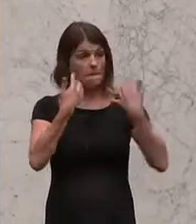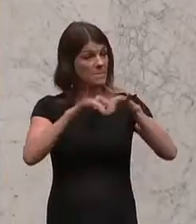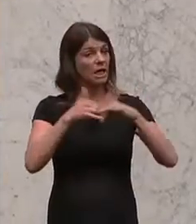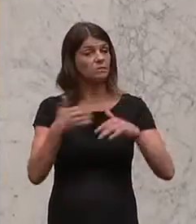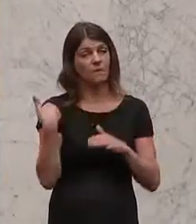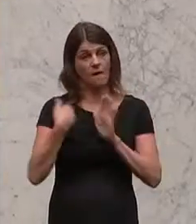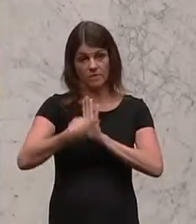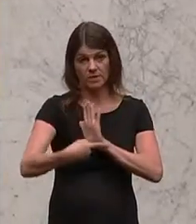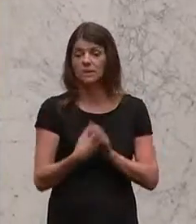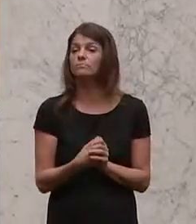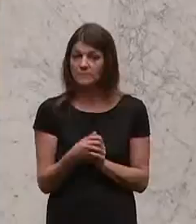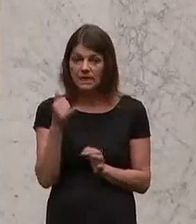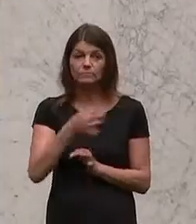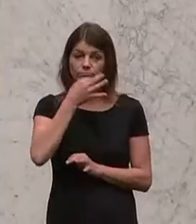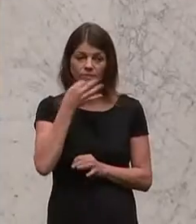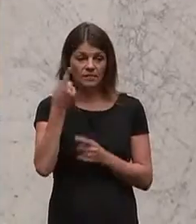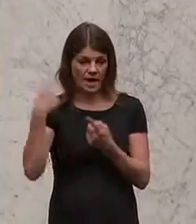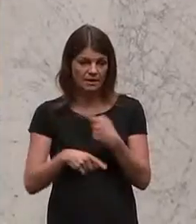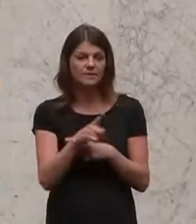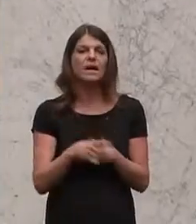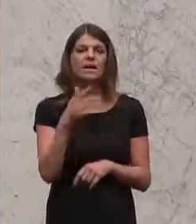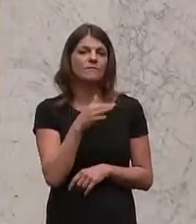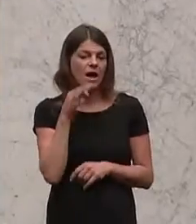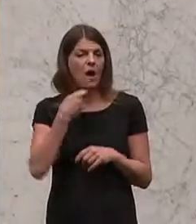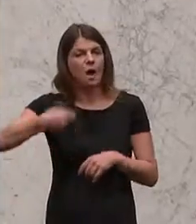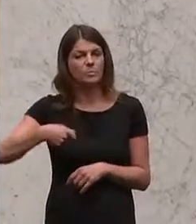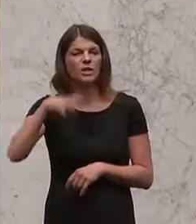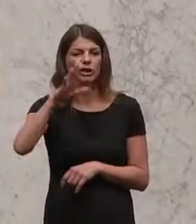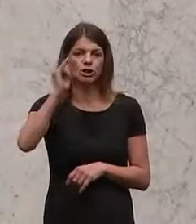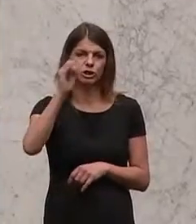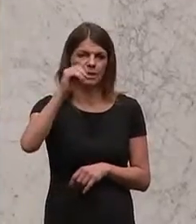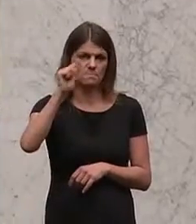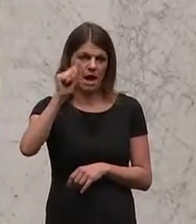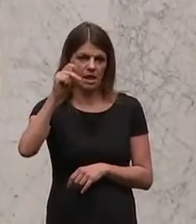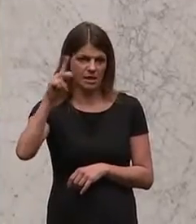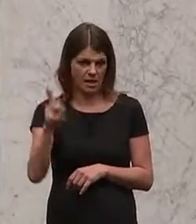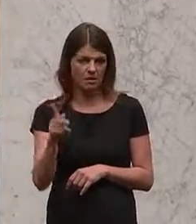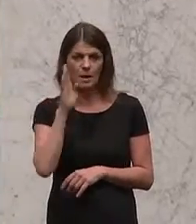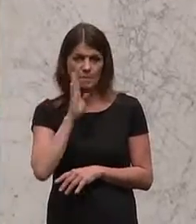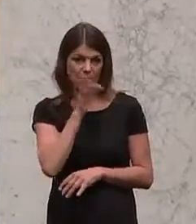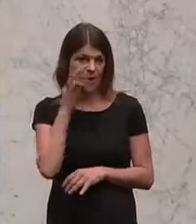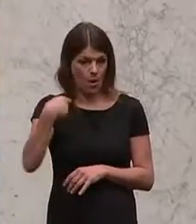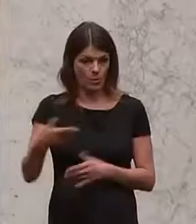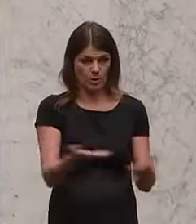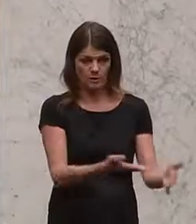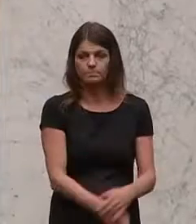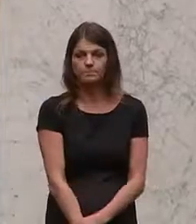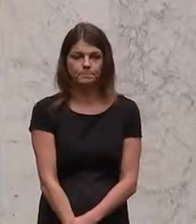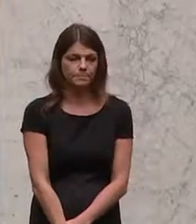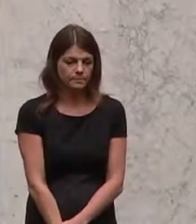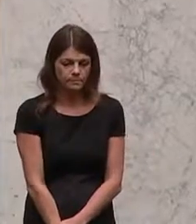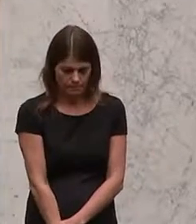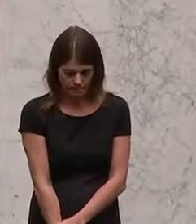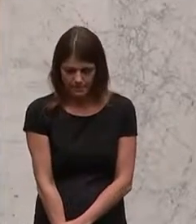in die Lage versetzen, eine existenzsichernde Vollzeiterwerbstätigkeit annehmen zu können. Mitbehandelt wird auch